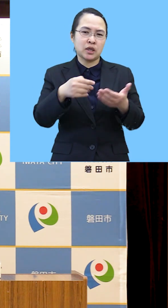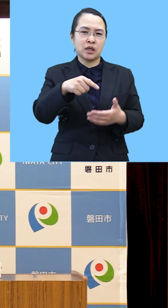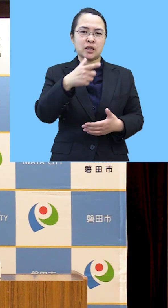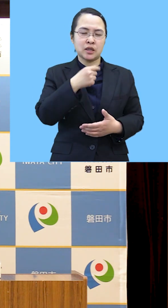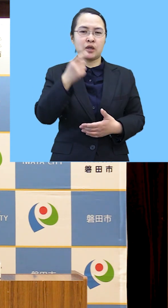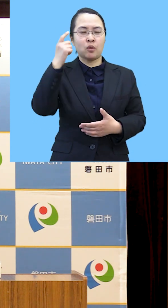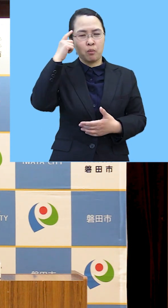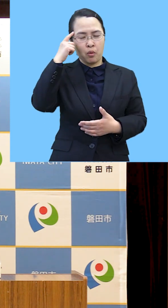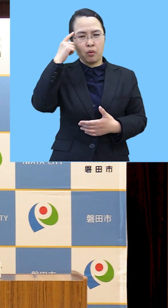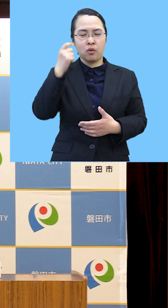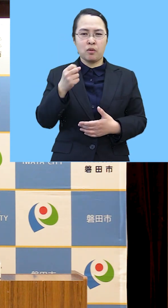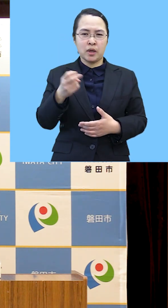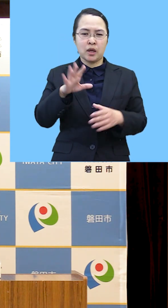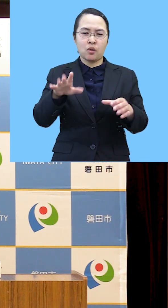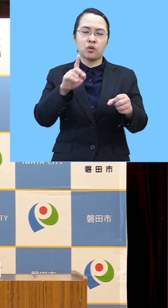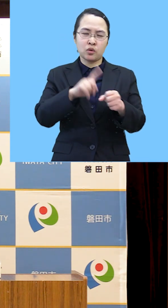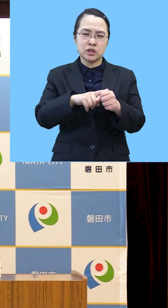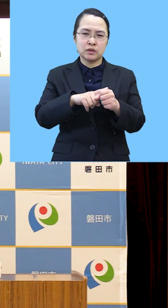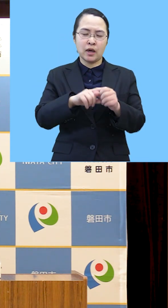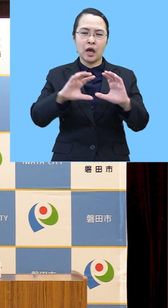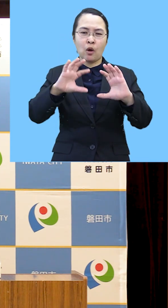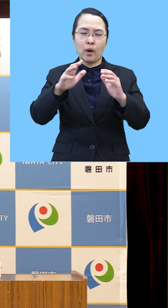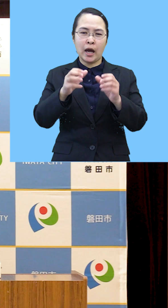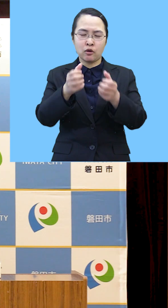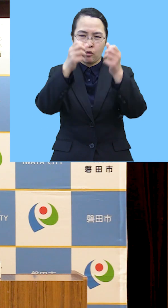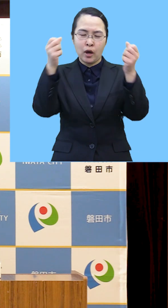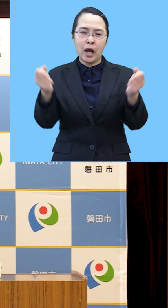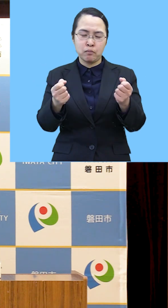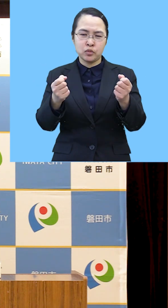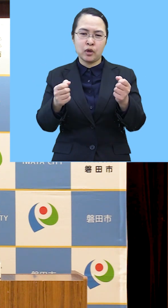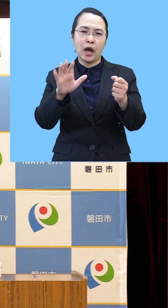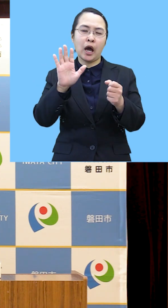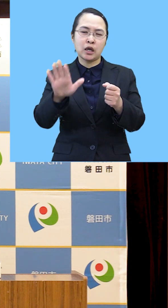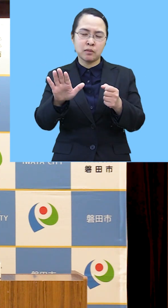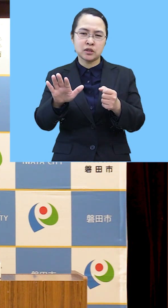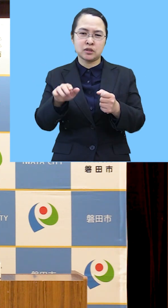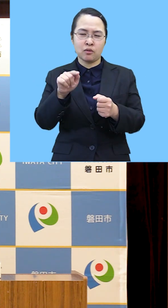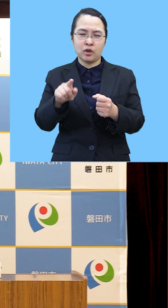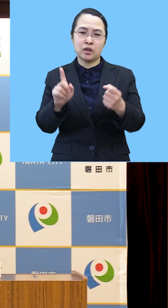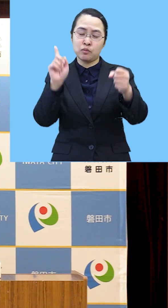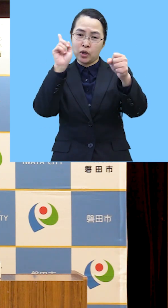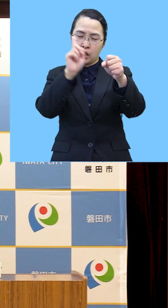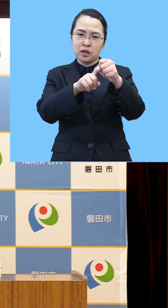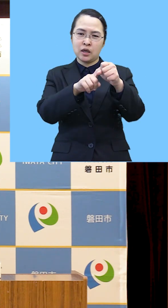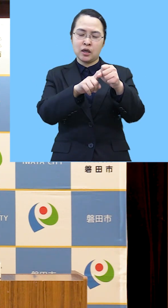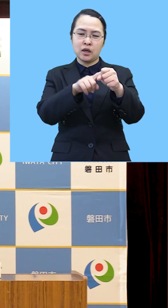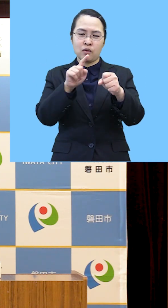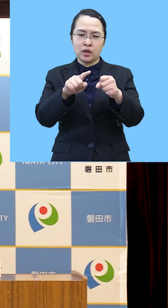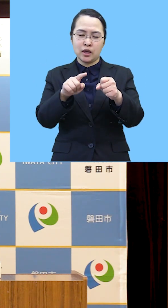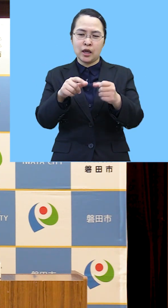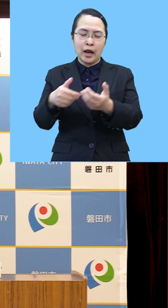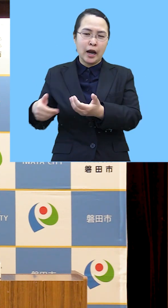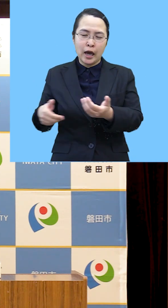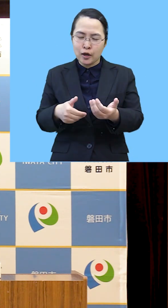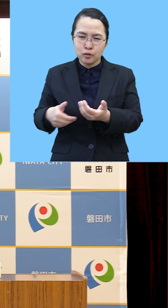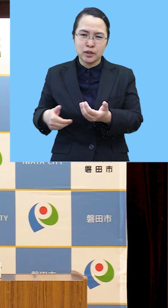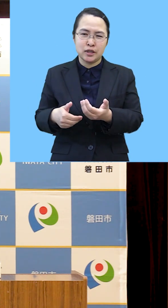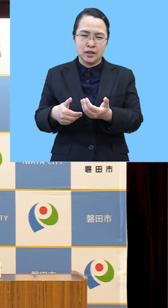なというふうに思ってますし、今年は何といってもワールドカップイヤーですので、これに向けてですね、またこれで一気にラグビ